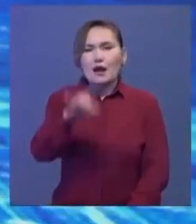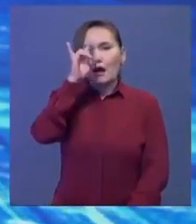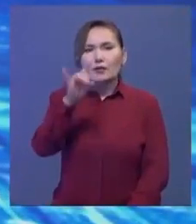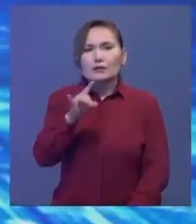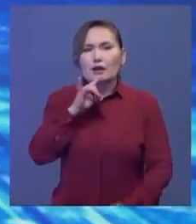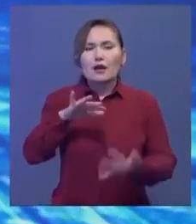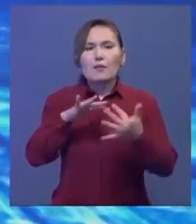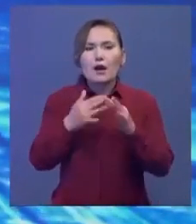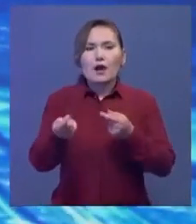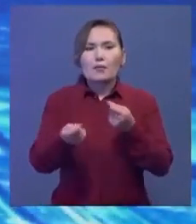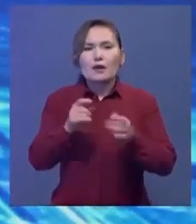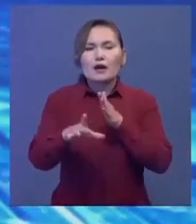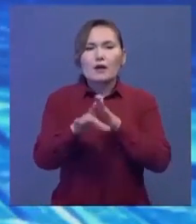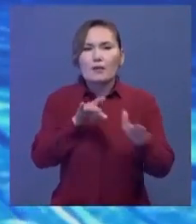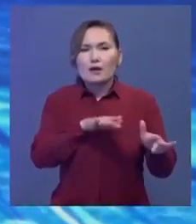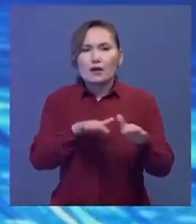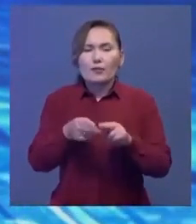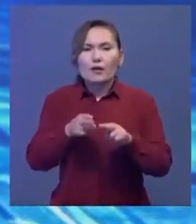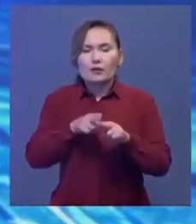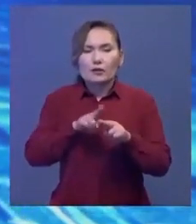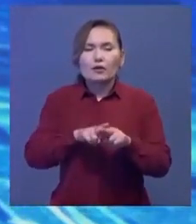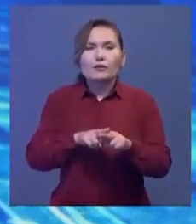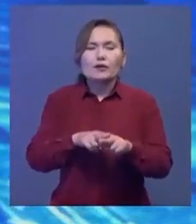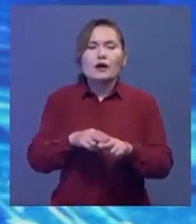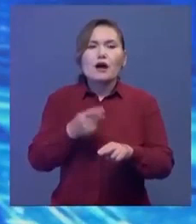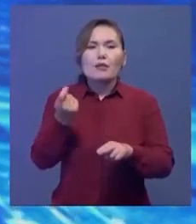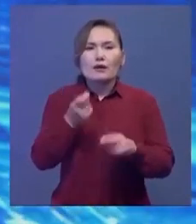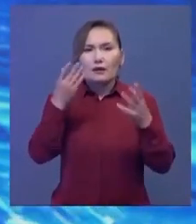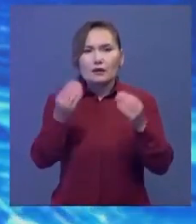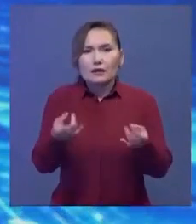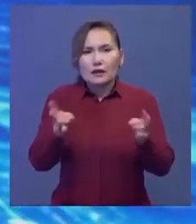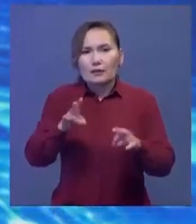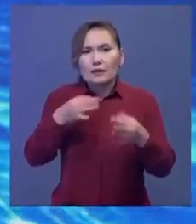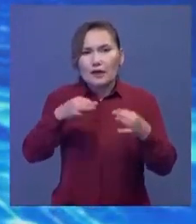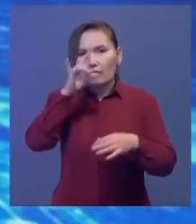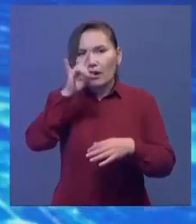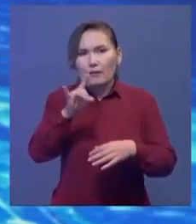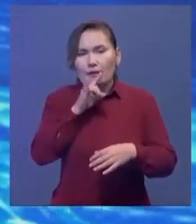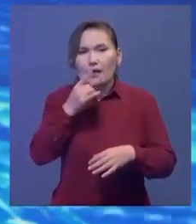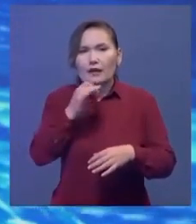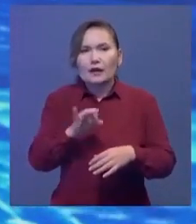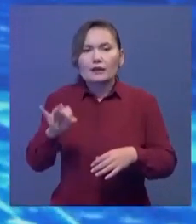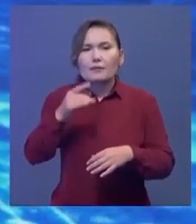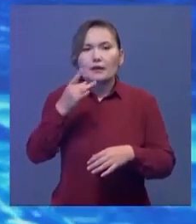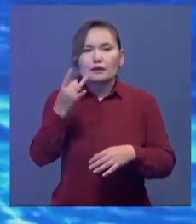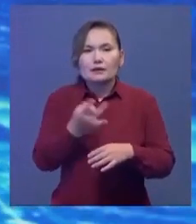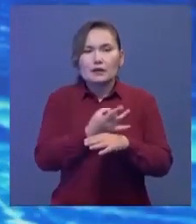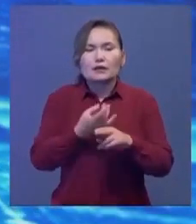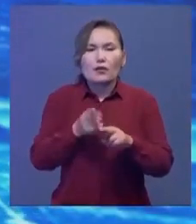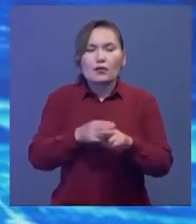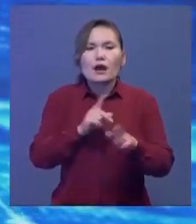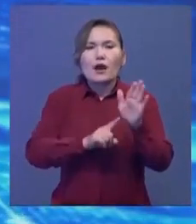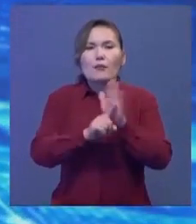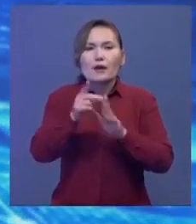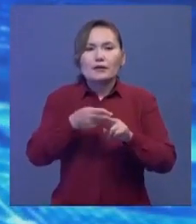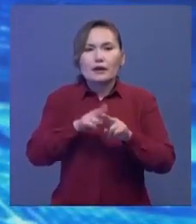Елімізде ауыл әкімдерін сайлау процесінің өтуіне санаулы күн қалды. Тәуелсіз Қазақстан тарихында бірінші рет қолға алынып отырған бастама